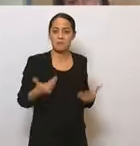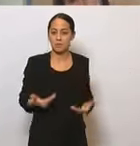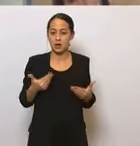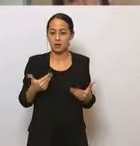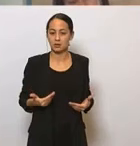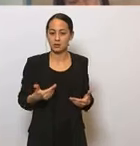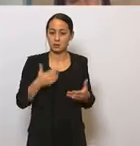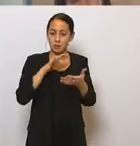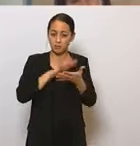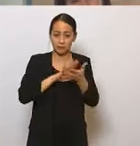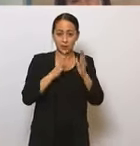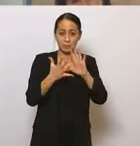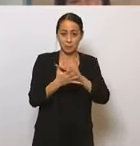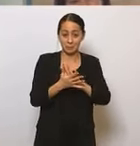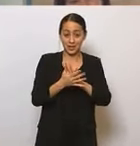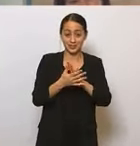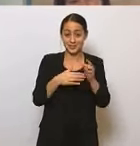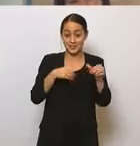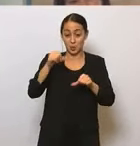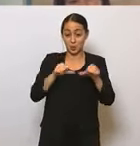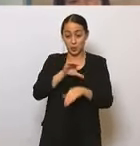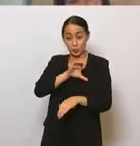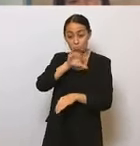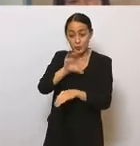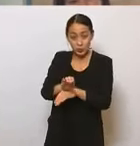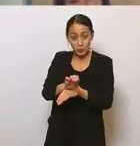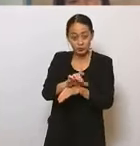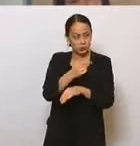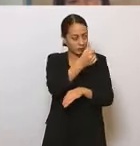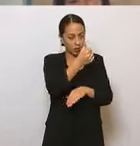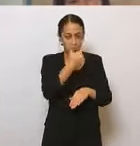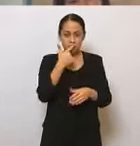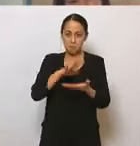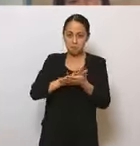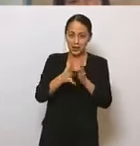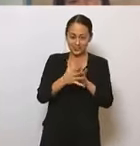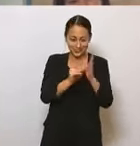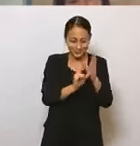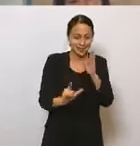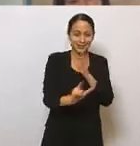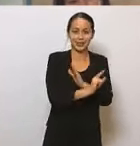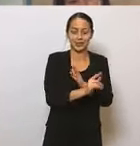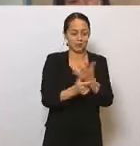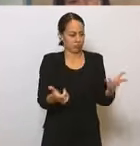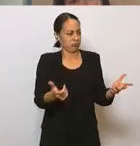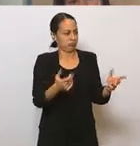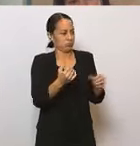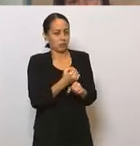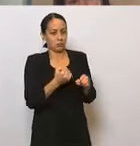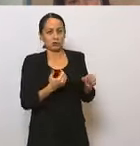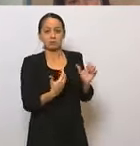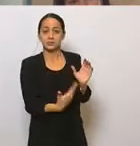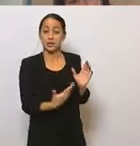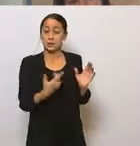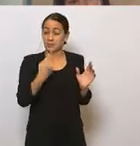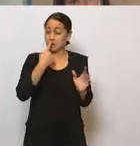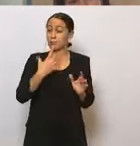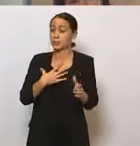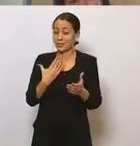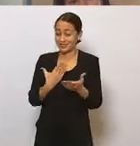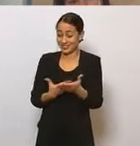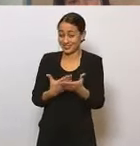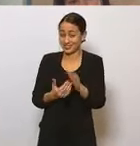des pratiques anticoncurrentielles, de faire des choses illégales. Mais en fait, je pense aussi que cela montre